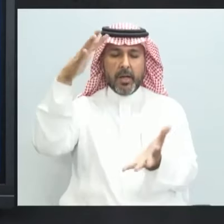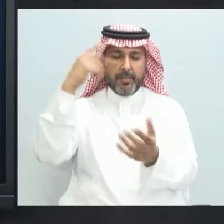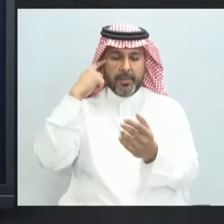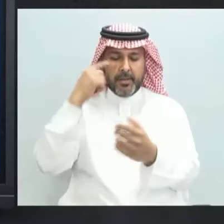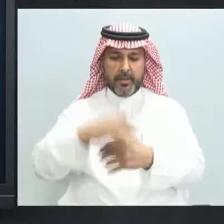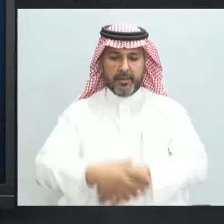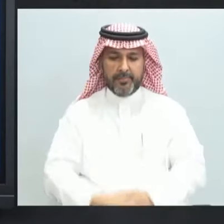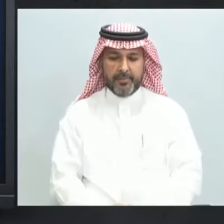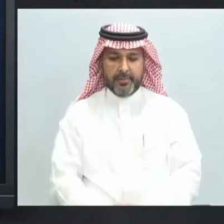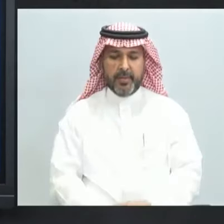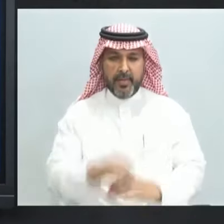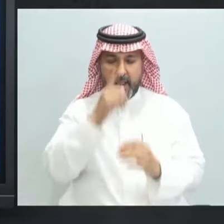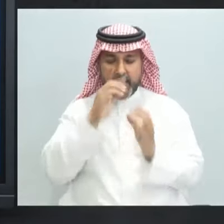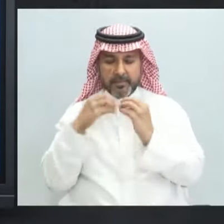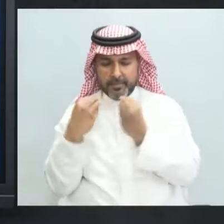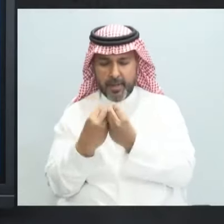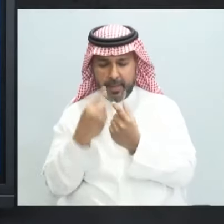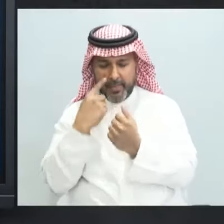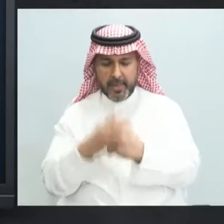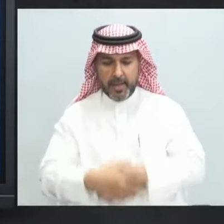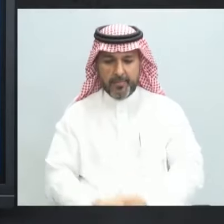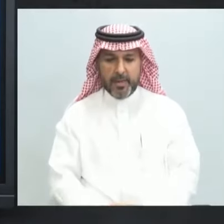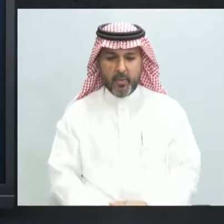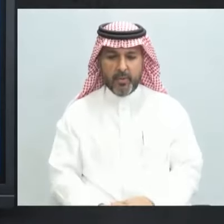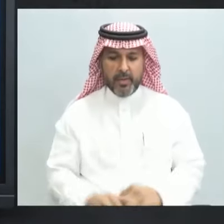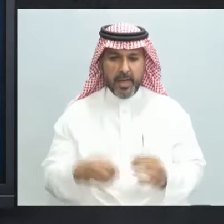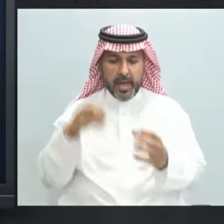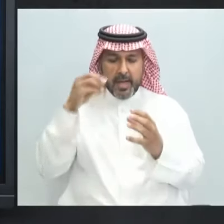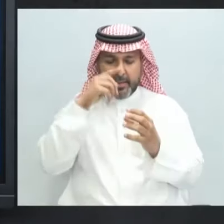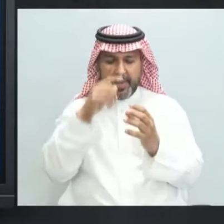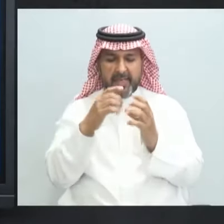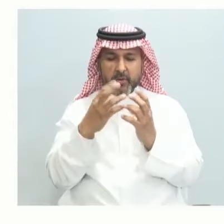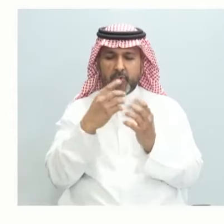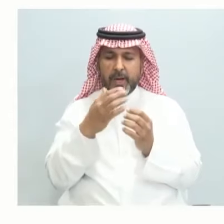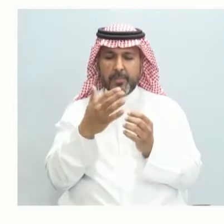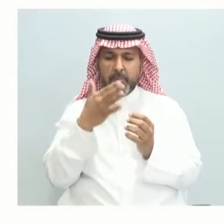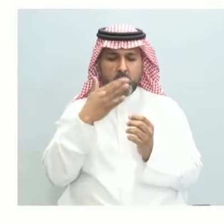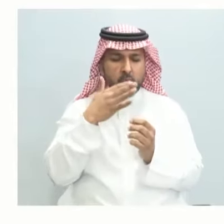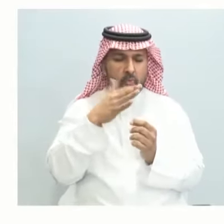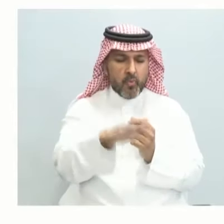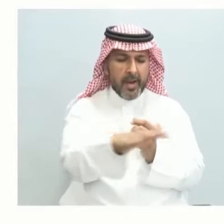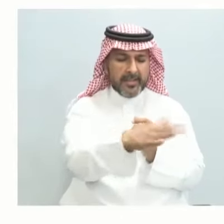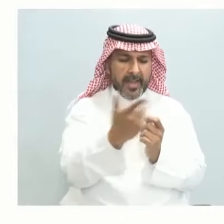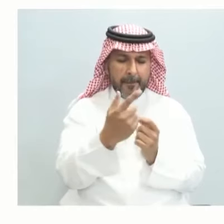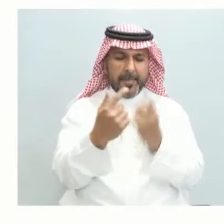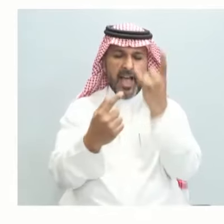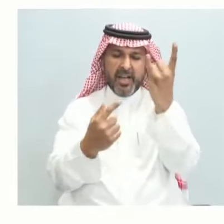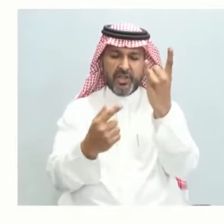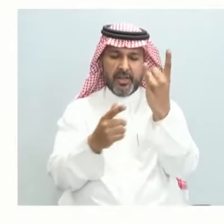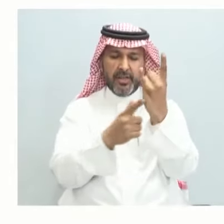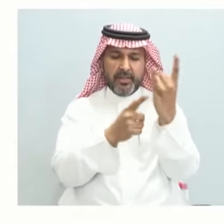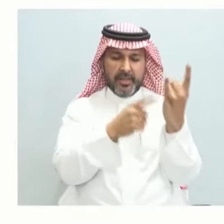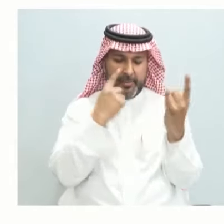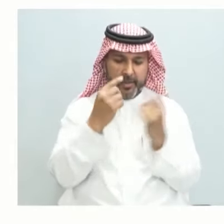صقر عباره عن 10 طلاب لكن في كل حزمه كم عدد الاقلام الموجوده العدد 20 يمثل